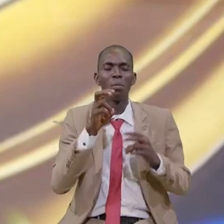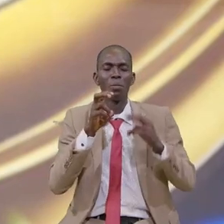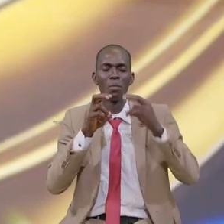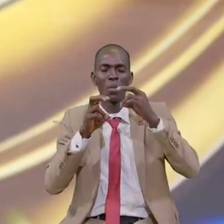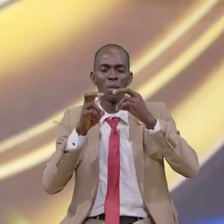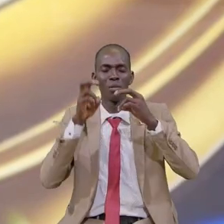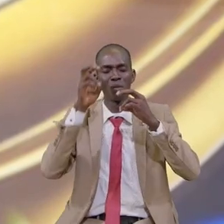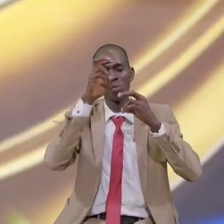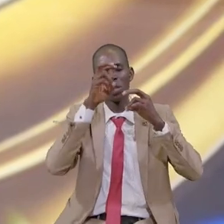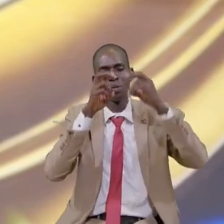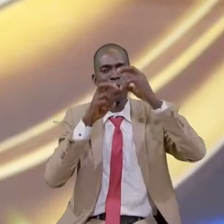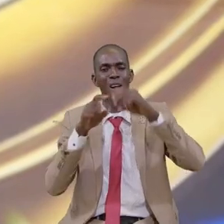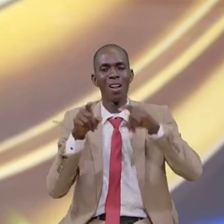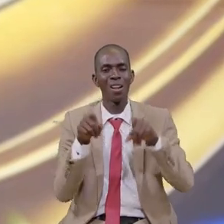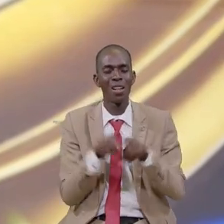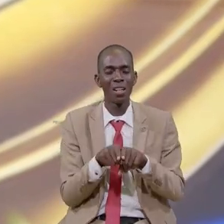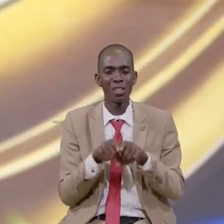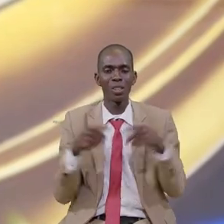les aigles.